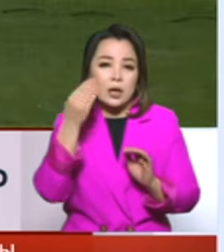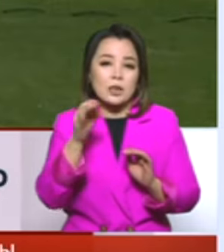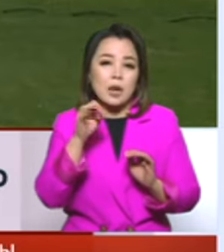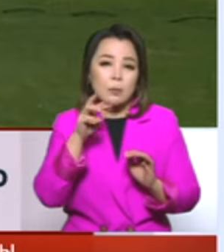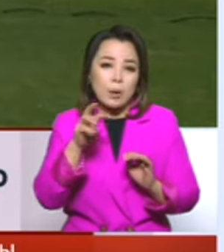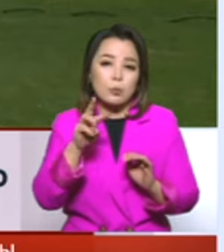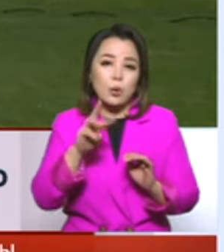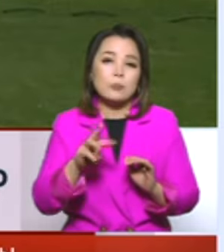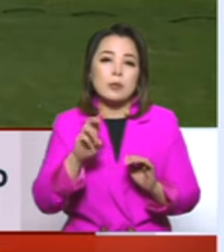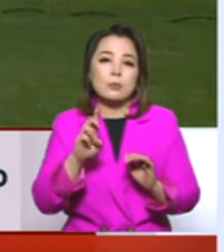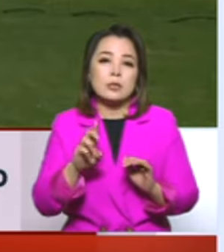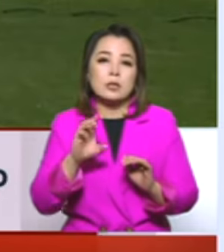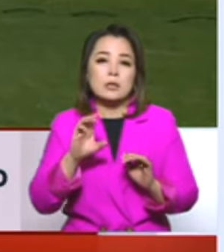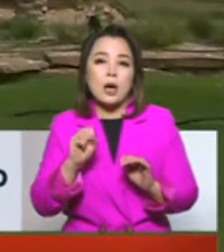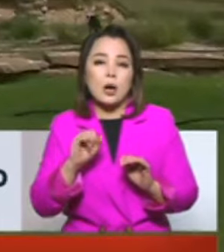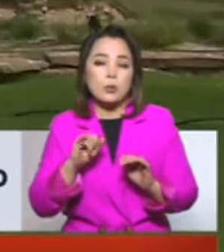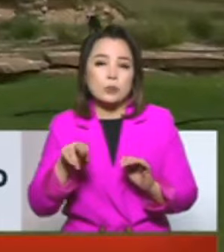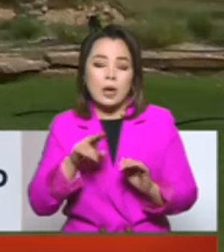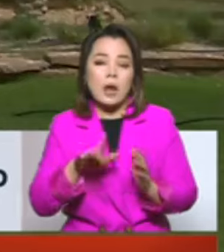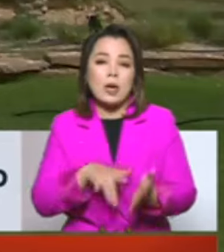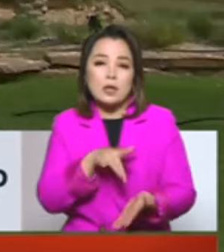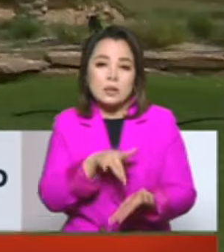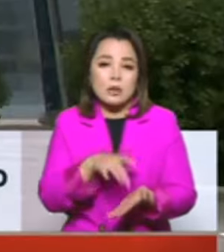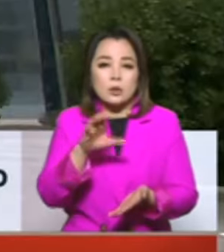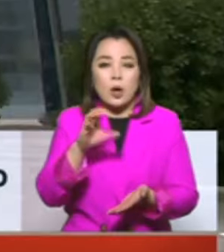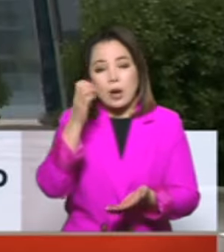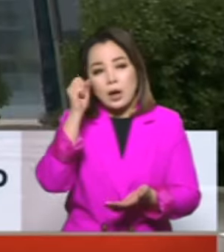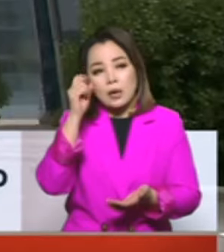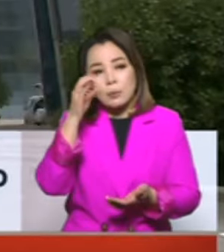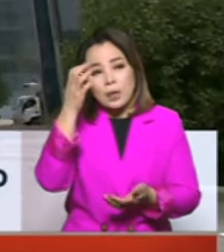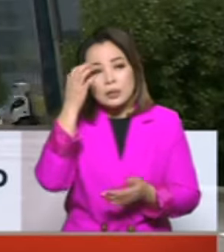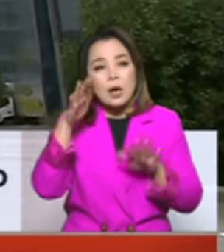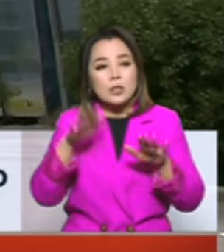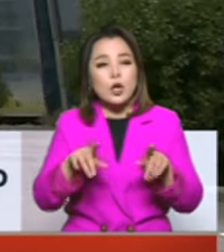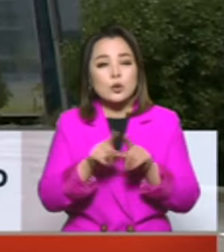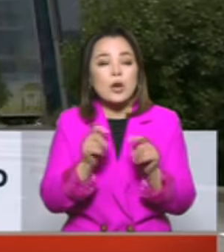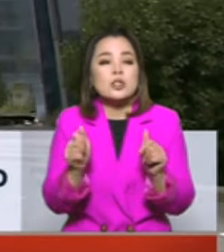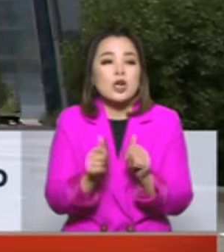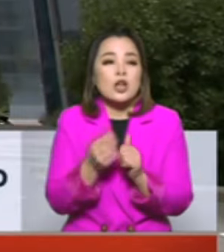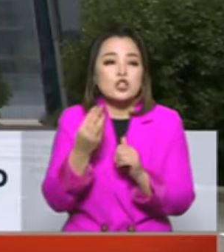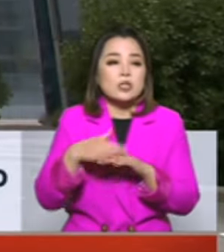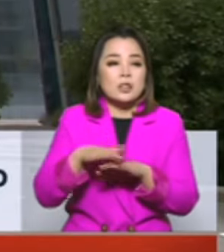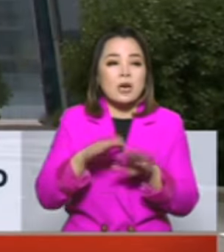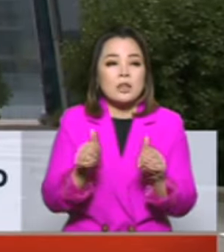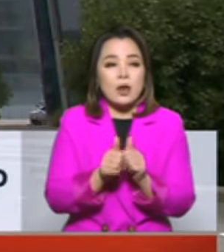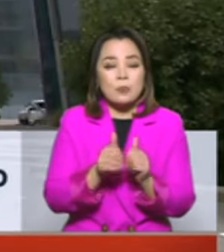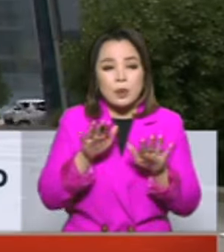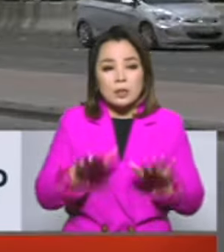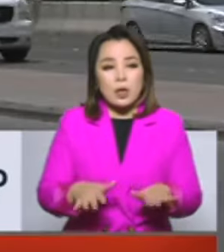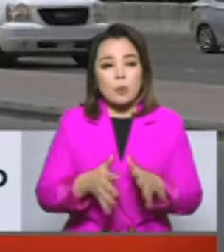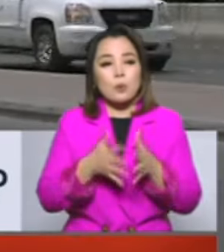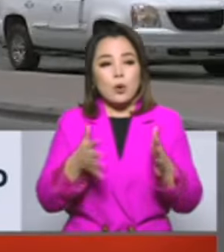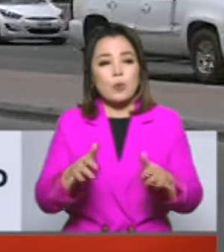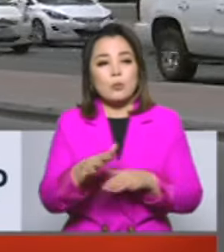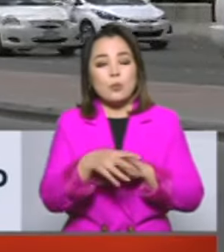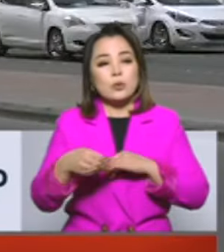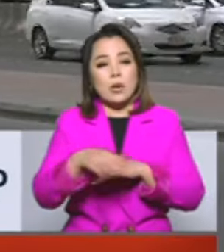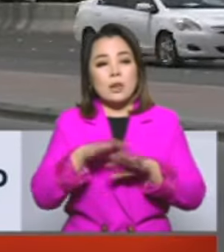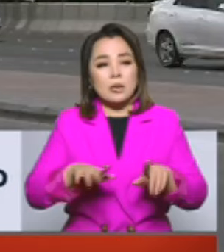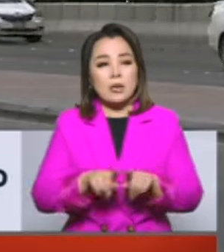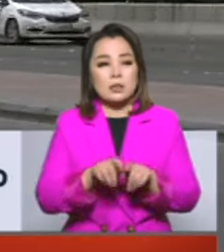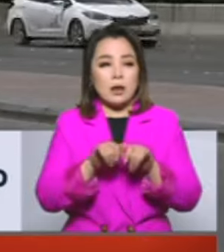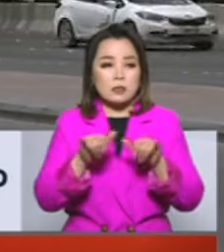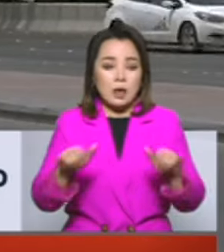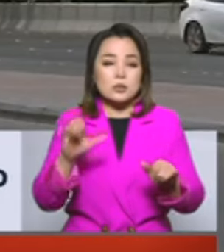имам Мухаммед бин Сауд қалады. Сауд Арабиясы таяу шығыста орналасқан, және ол араб түбегінің басым бөлігін алып жатыр. Сонымен